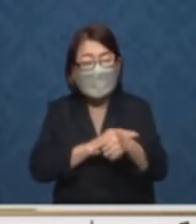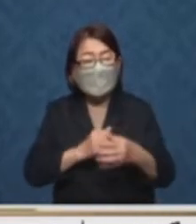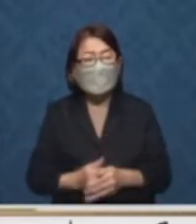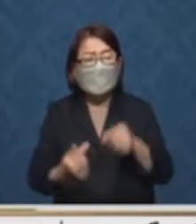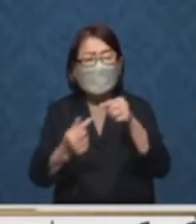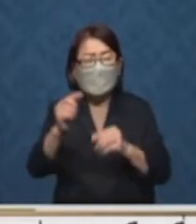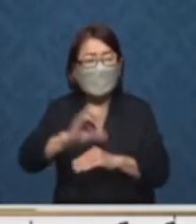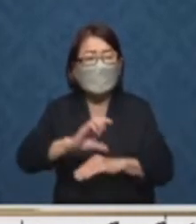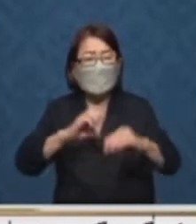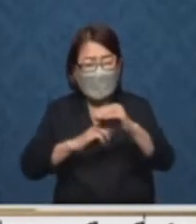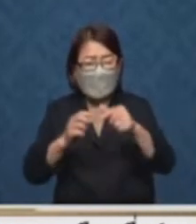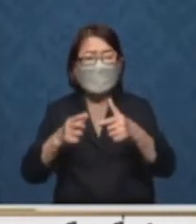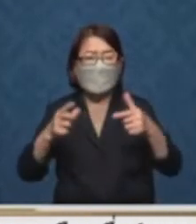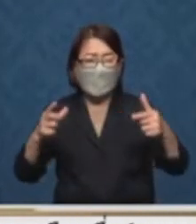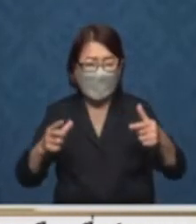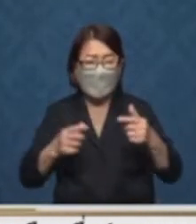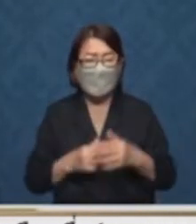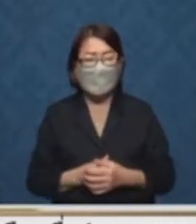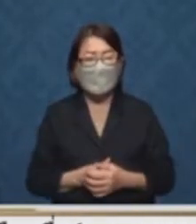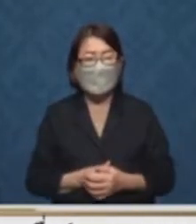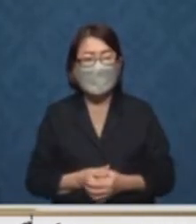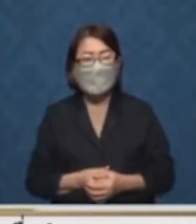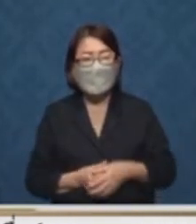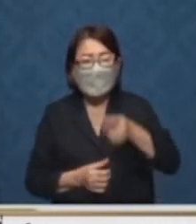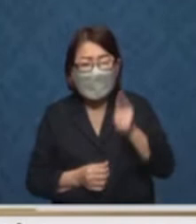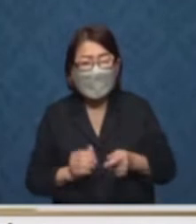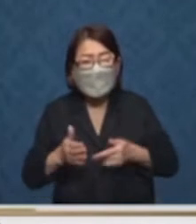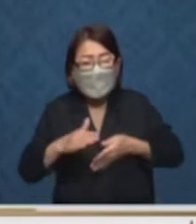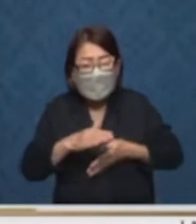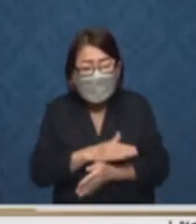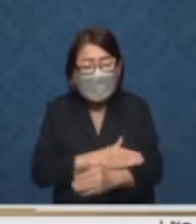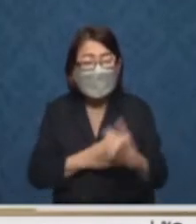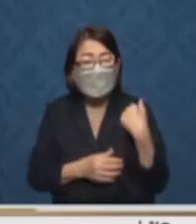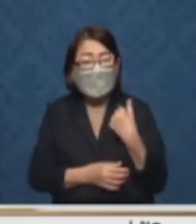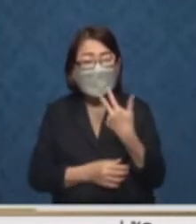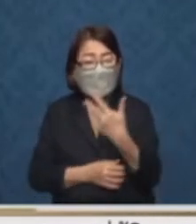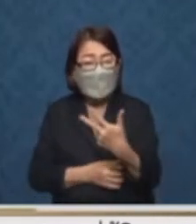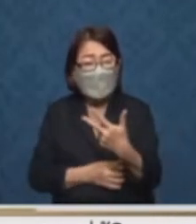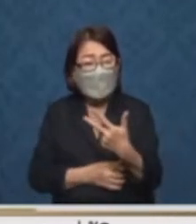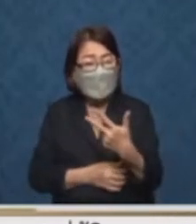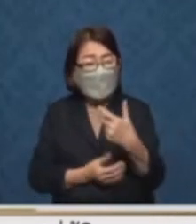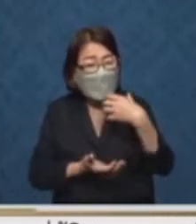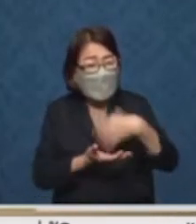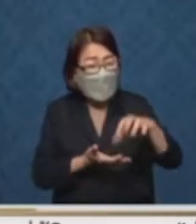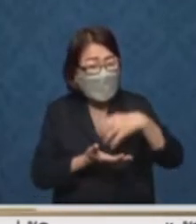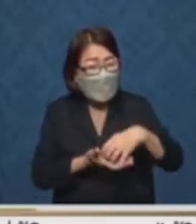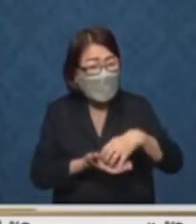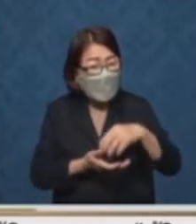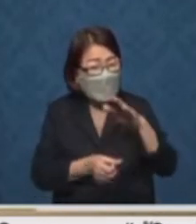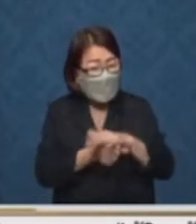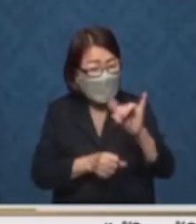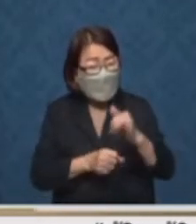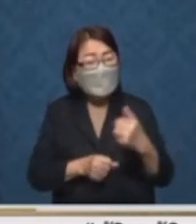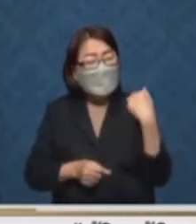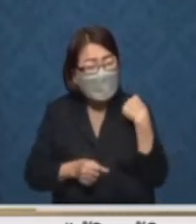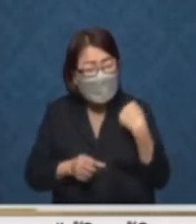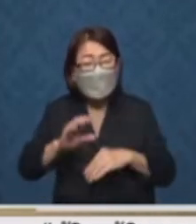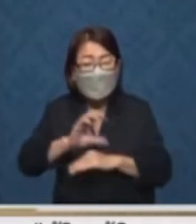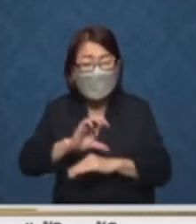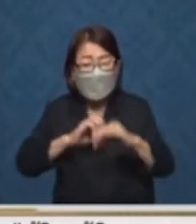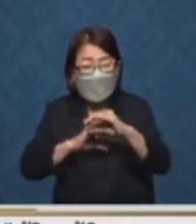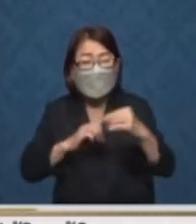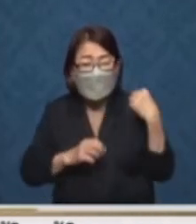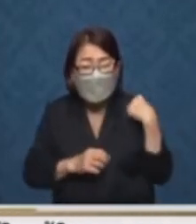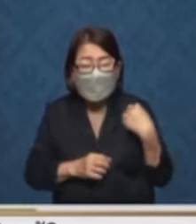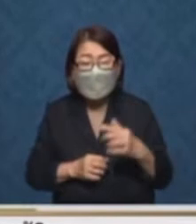ครงการใหญ่มากครับท่านประธานครับมันไม่ใช่มีแค่เรือดำน้ำสามลำอย่างที่ผมเรียนท่านประธานนะครับโครงการนี้มันมีทั้งหมด